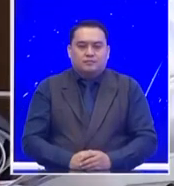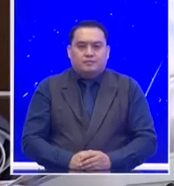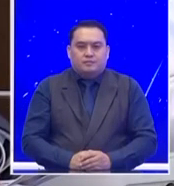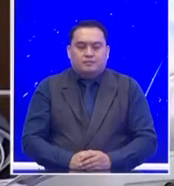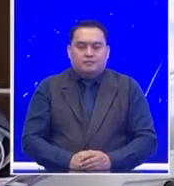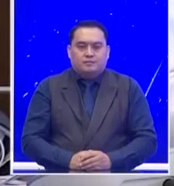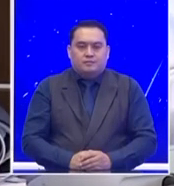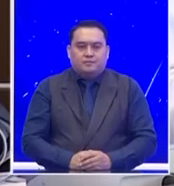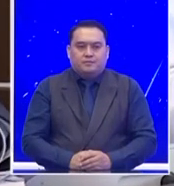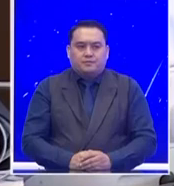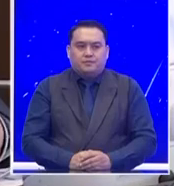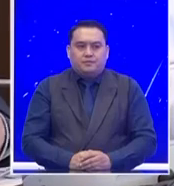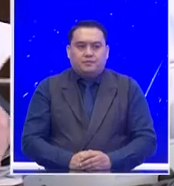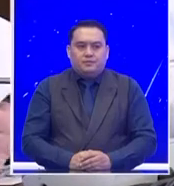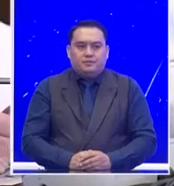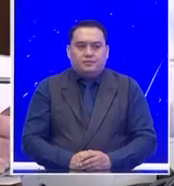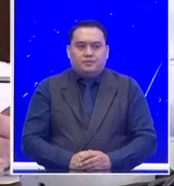время совещания.